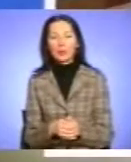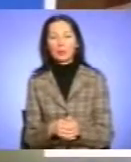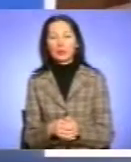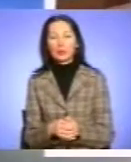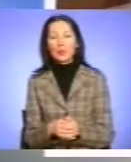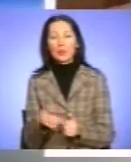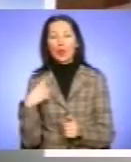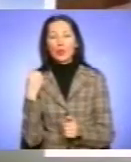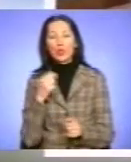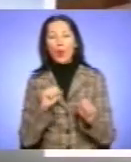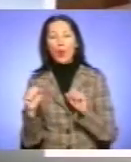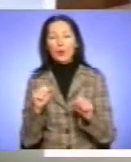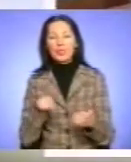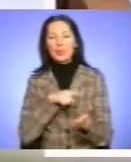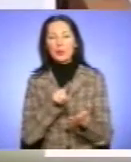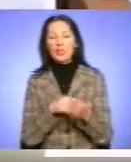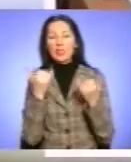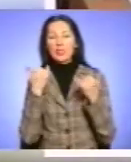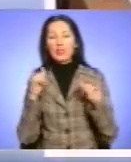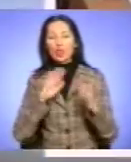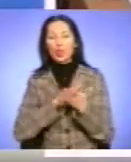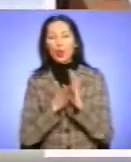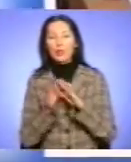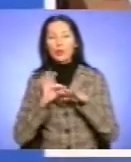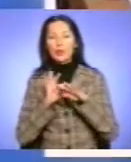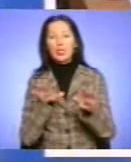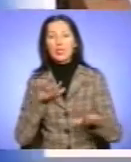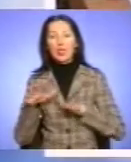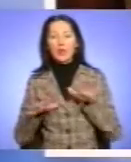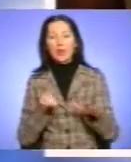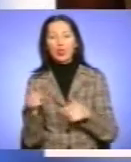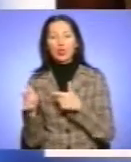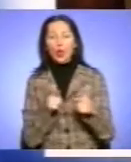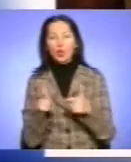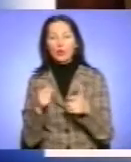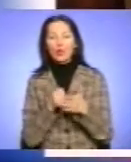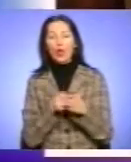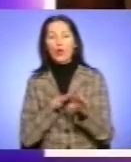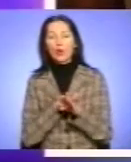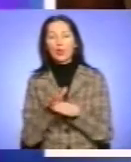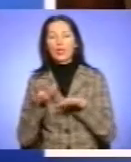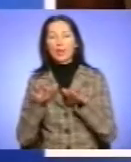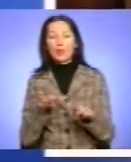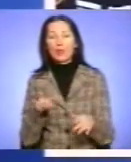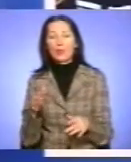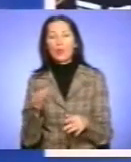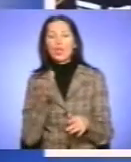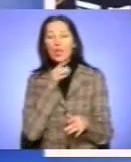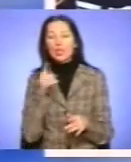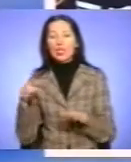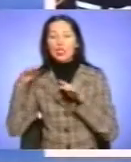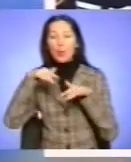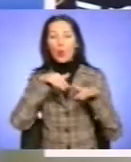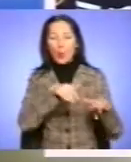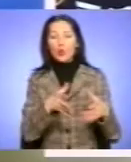В обласному управлінні з питань надзвичайних ситуацій провели тренування щодо готовності до виконання заходів під час пропуску весняного льодоходу